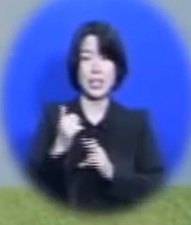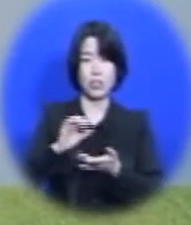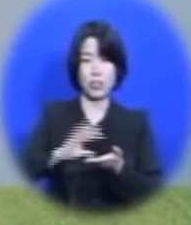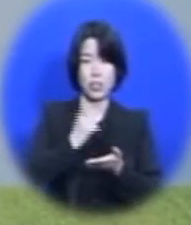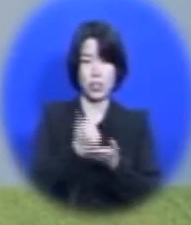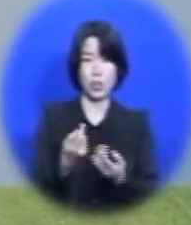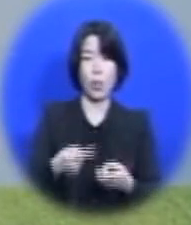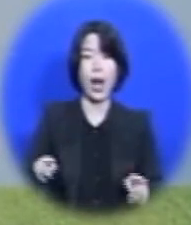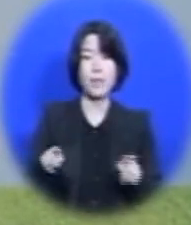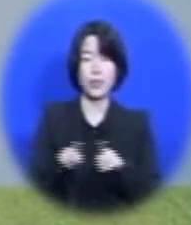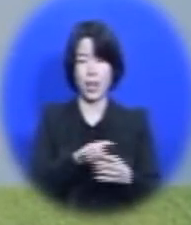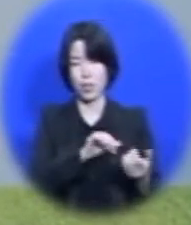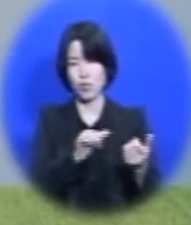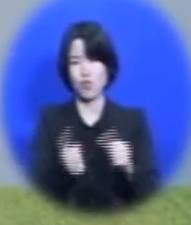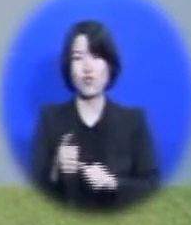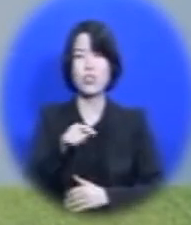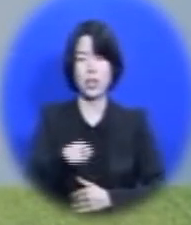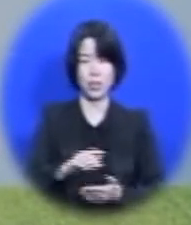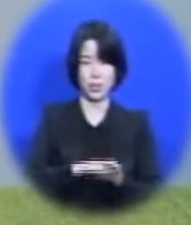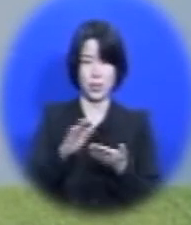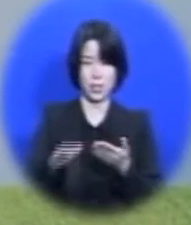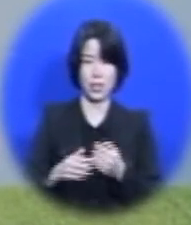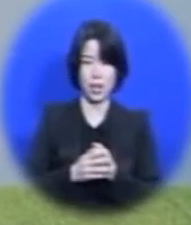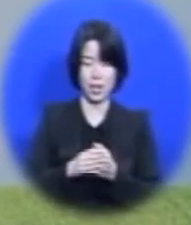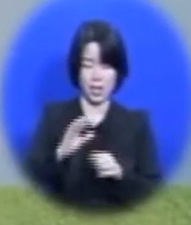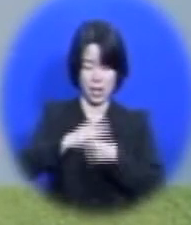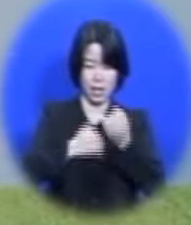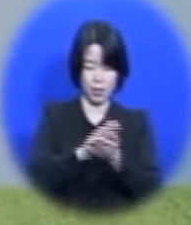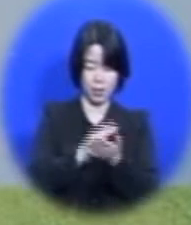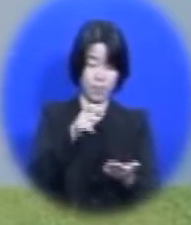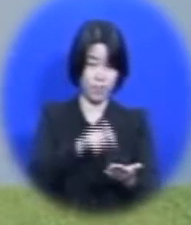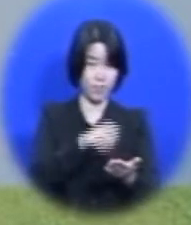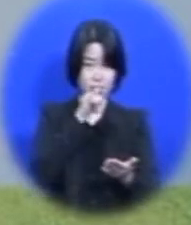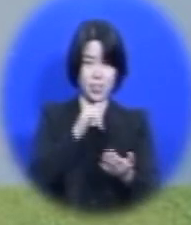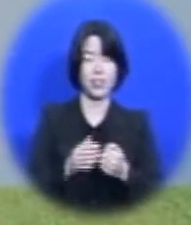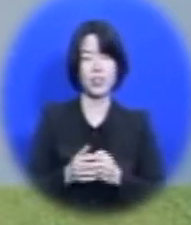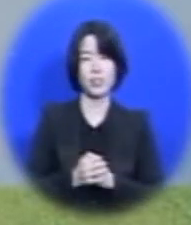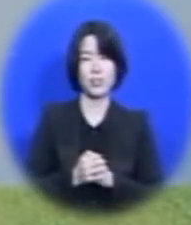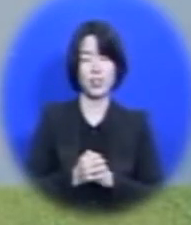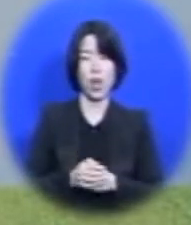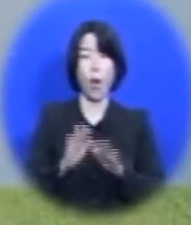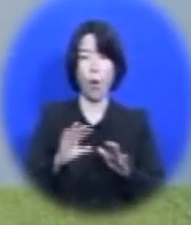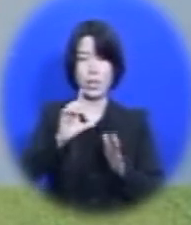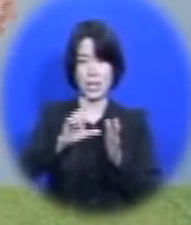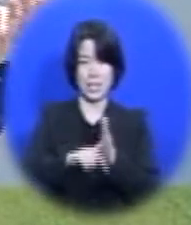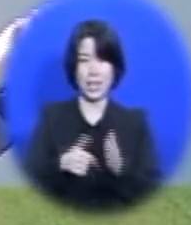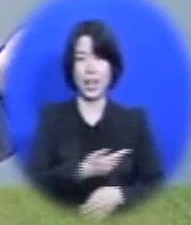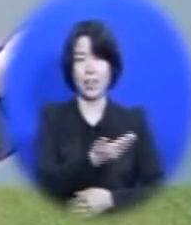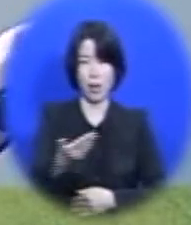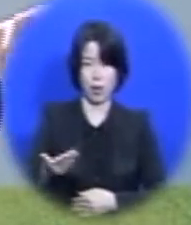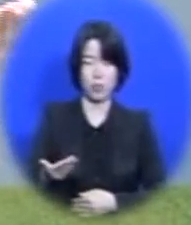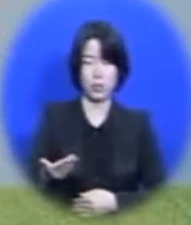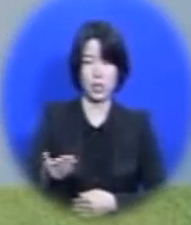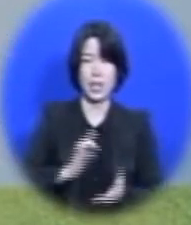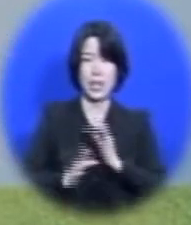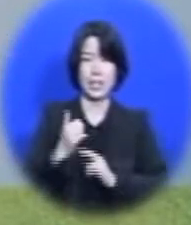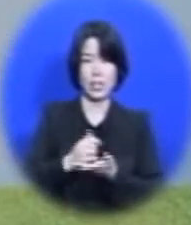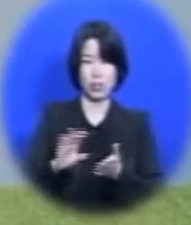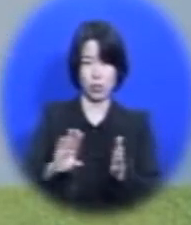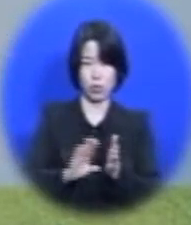함께 죽는 것이라 성경은 말해줍니다. 오늘 이 시간에 여러분들이 예수를